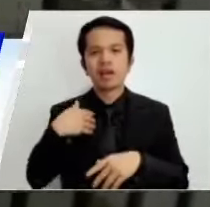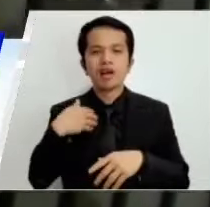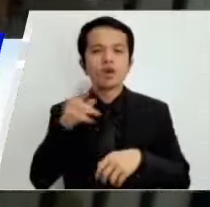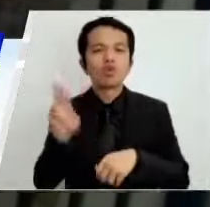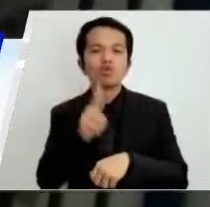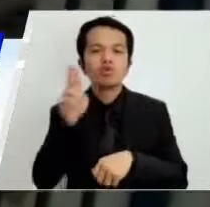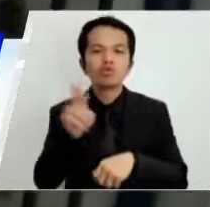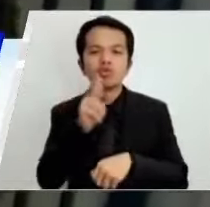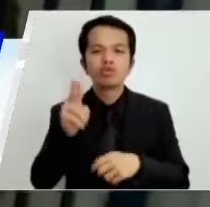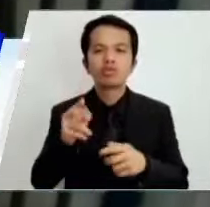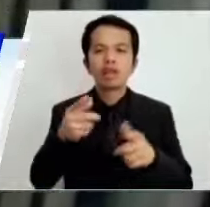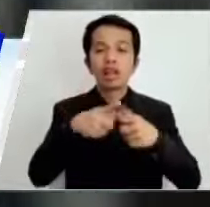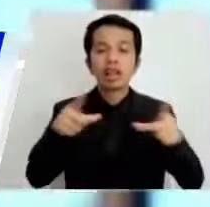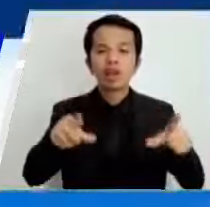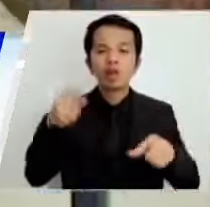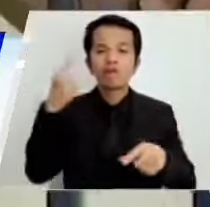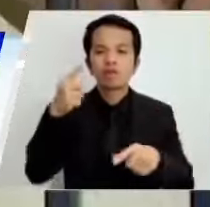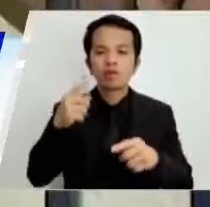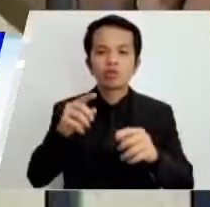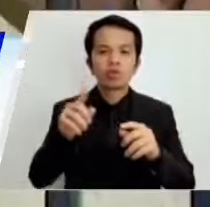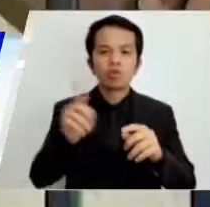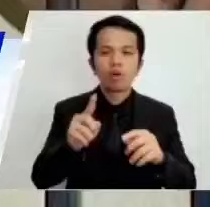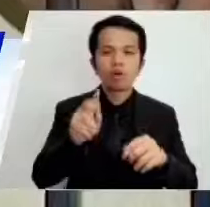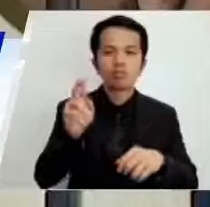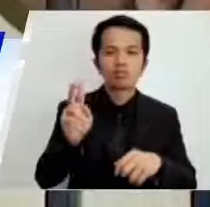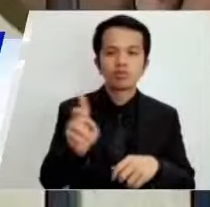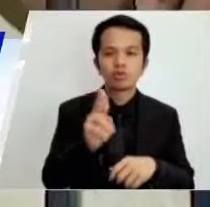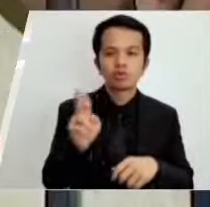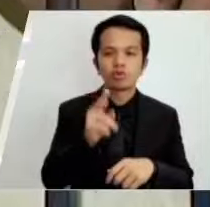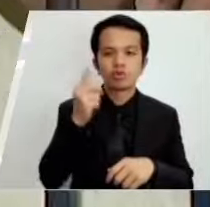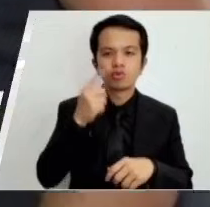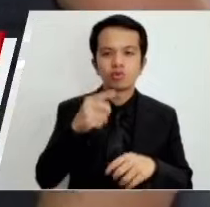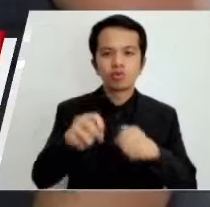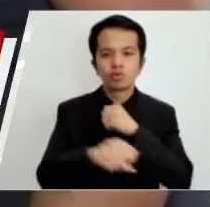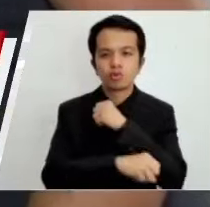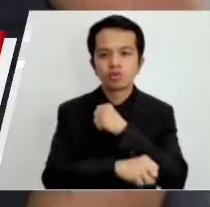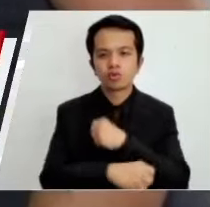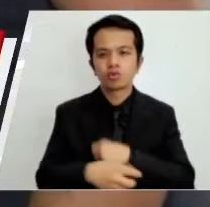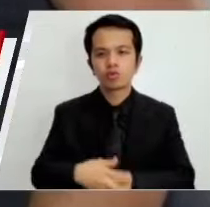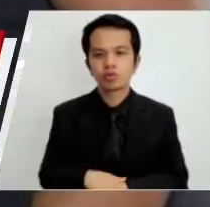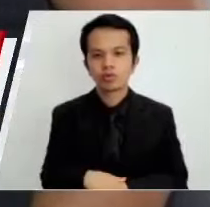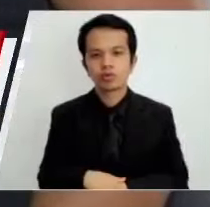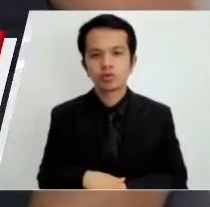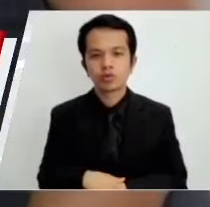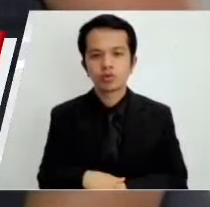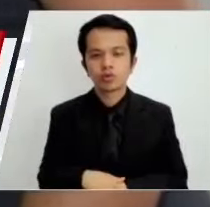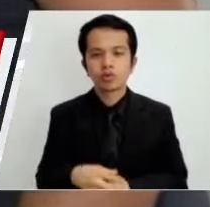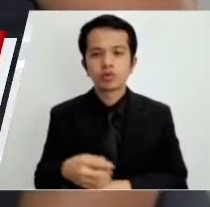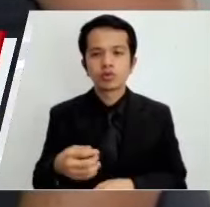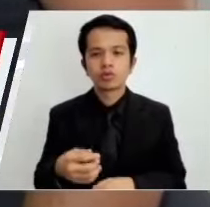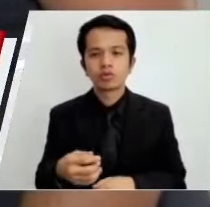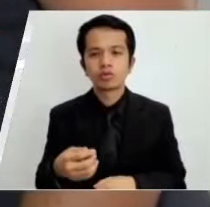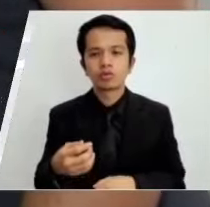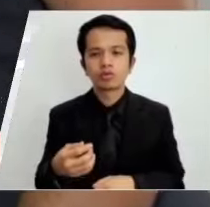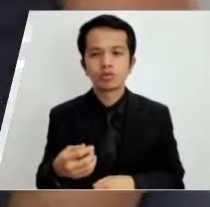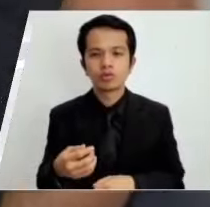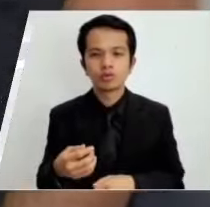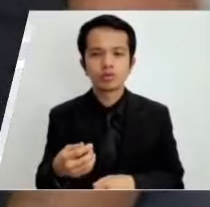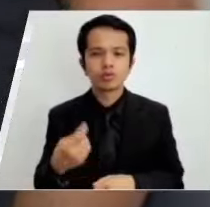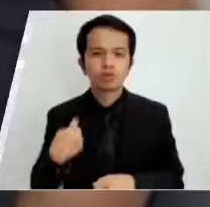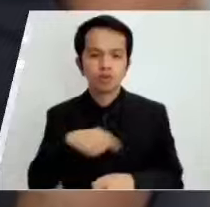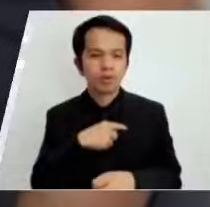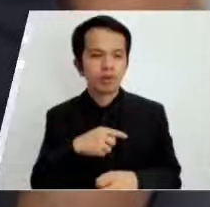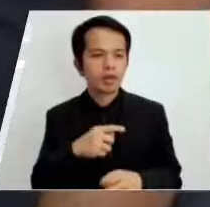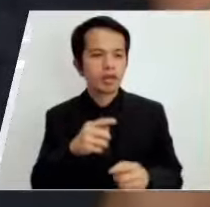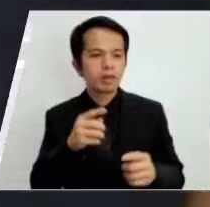kasama kung saang bulsa dudukot. Tiyempo-tiyempo lang po, sir. Nagkakapaan lang po. Naharangan lang po. Tapos? Habang